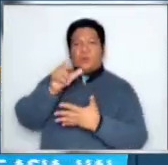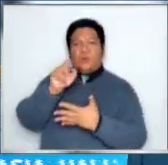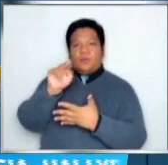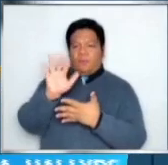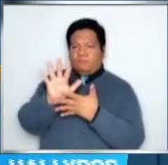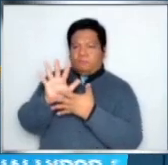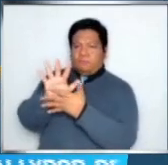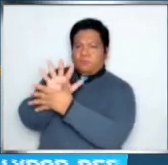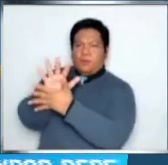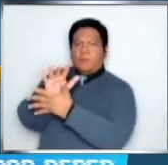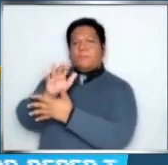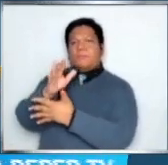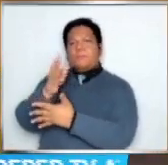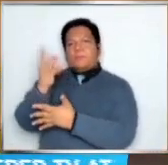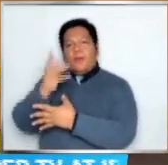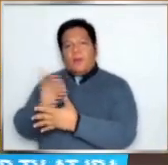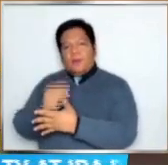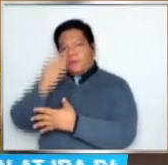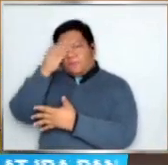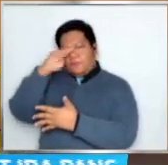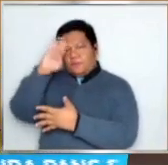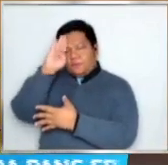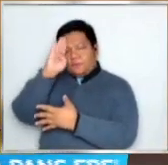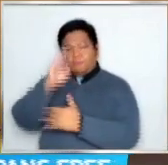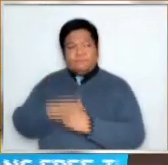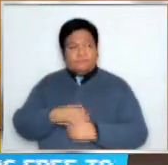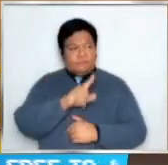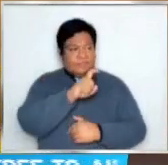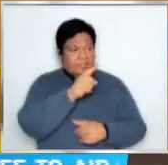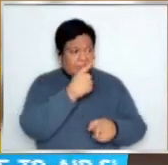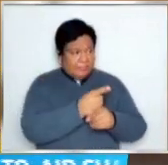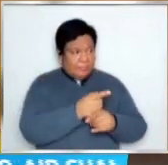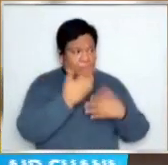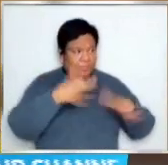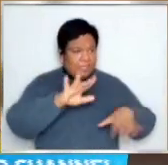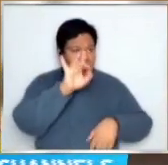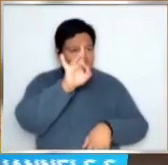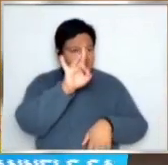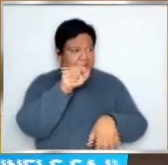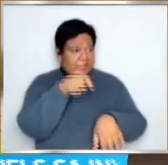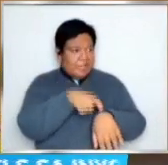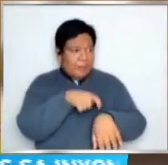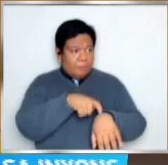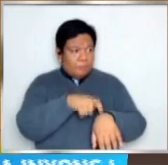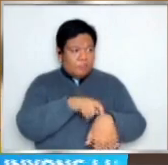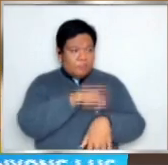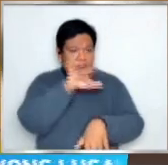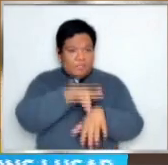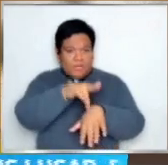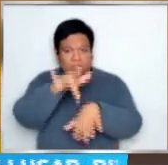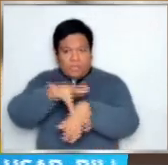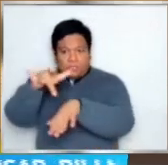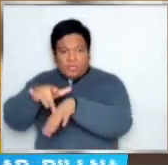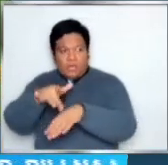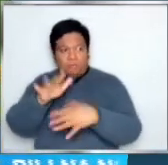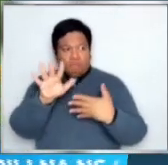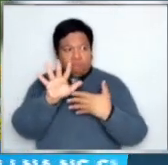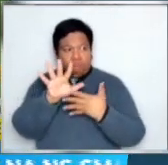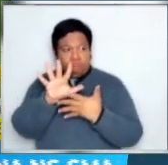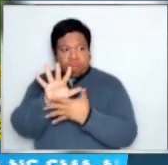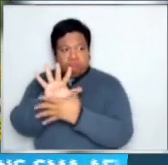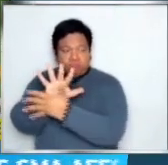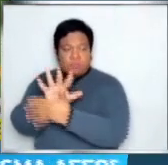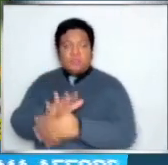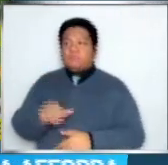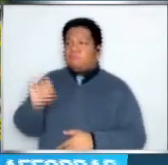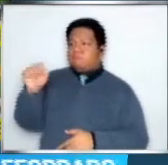Opo, at nakakatama ba 8 landfall na itong si Julina, sir, no? Tama po, no. So simula nung naglandfall ito sa may